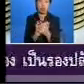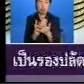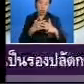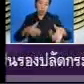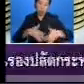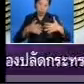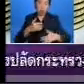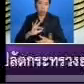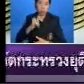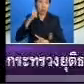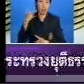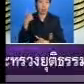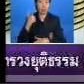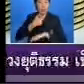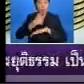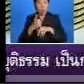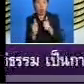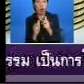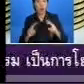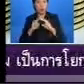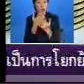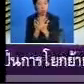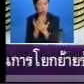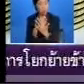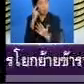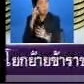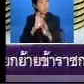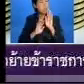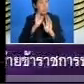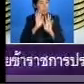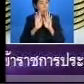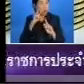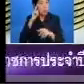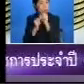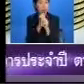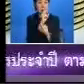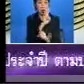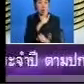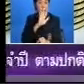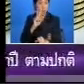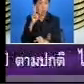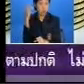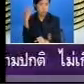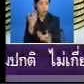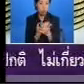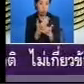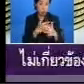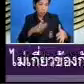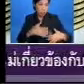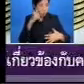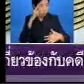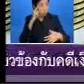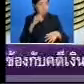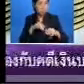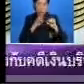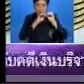ขึ้นครับซึ่งรัฐมนตรีช่วยว่าการกระทรวงการคลังมีการประเมินนะครับว่าปีงบประมาณ2552นั้นรัฐบาลจะจัดเก็บรายได้ต่ำกว่าเป้าหม